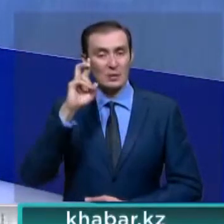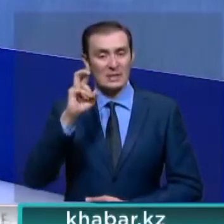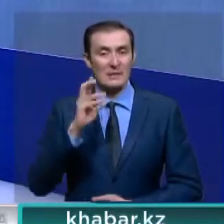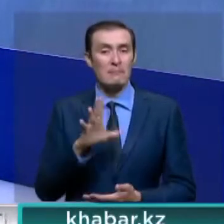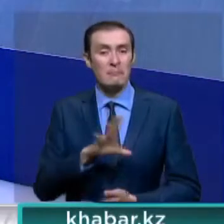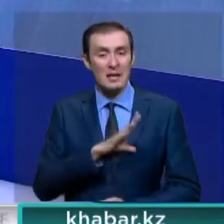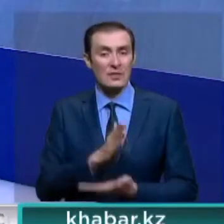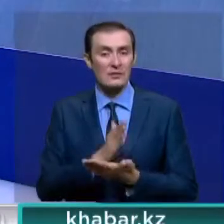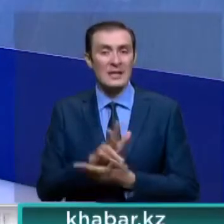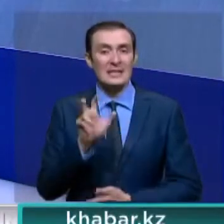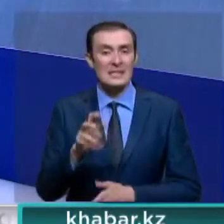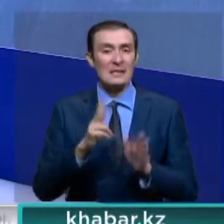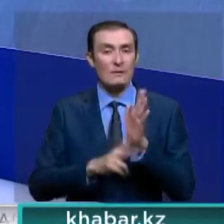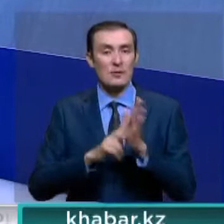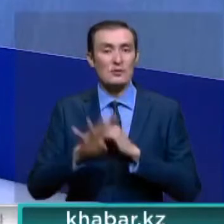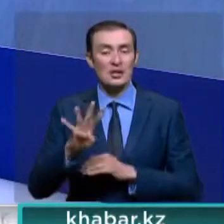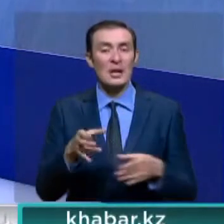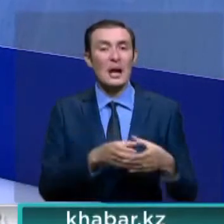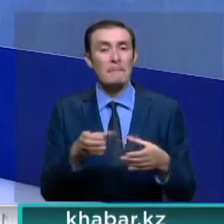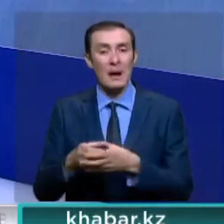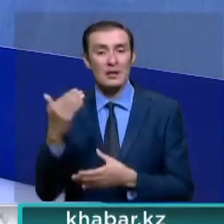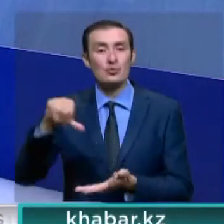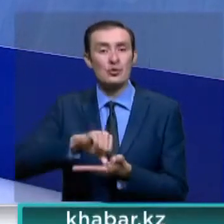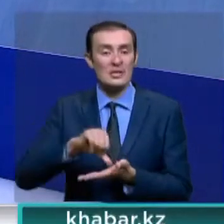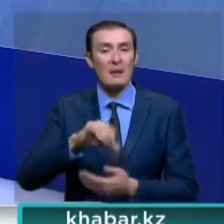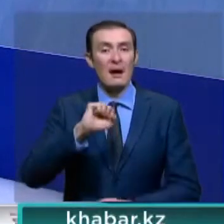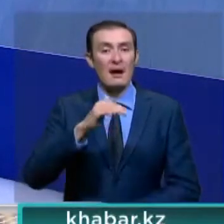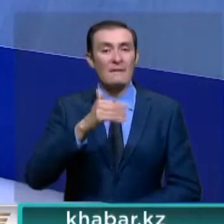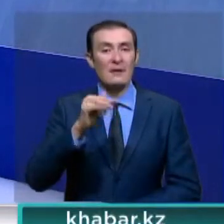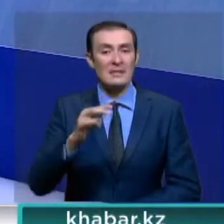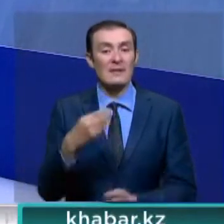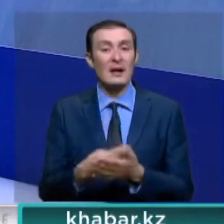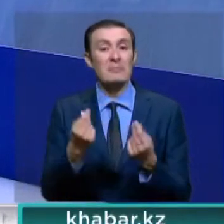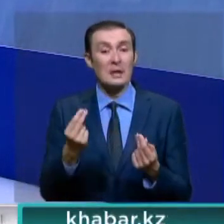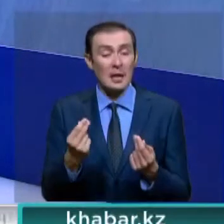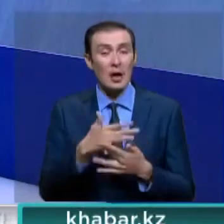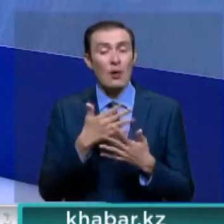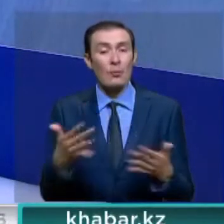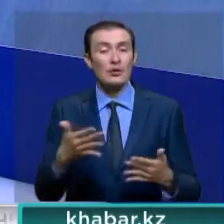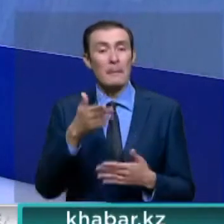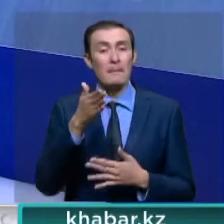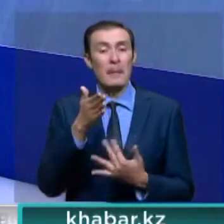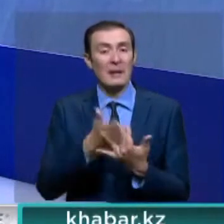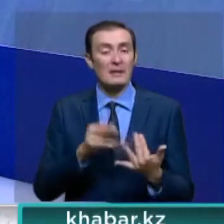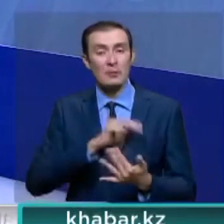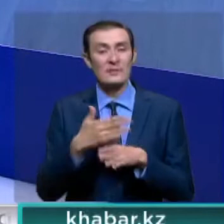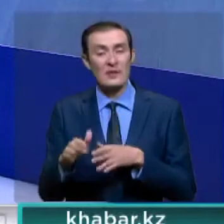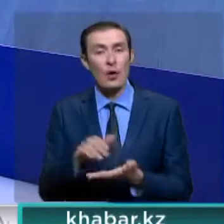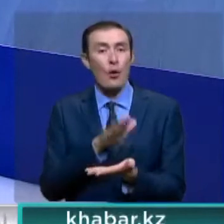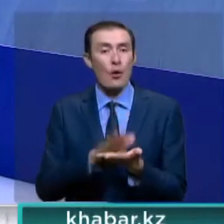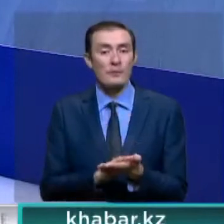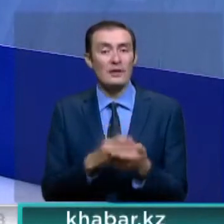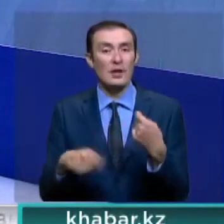государстве насчитывалось 384 компании с участием афганского капитала. Больше половины работали в сфере оптовой